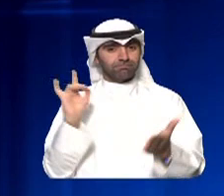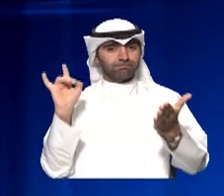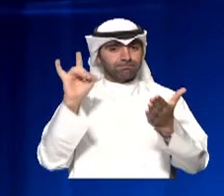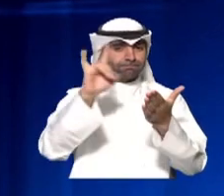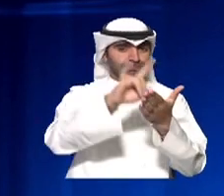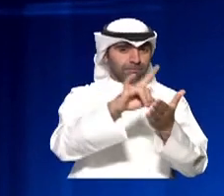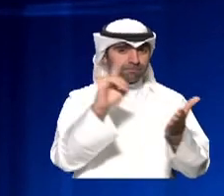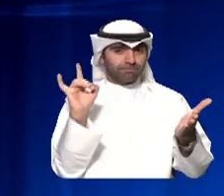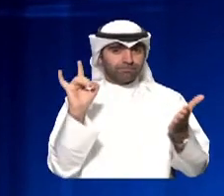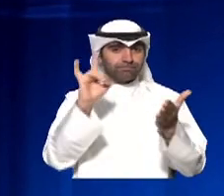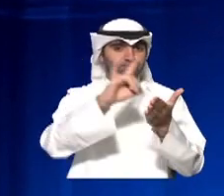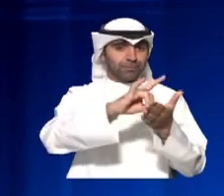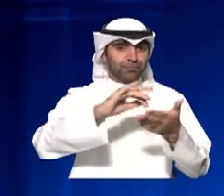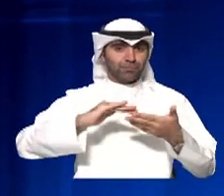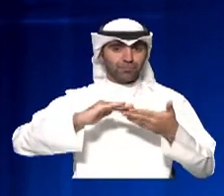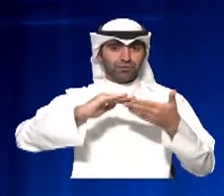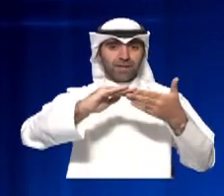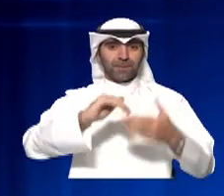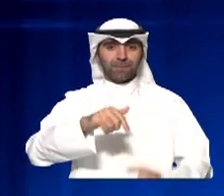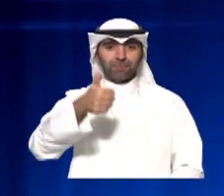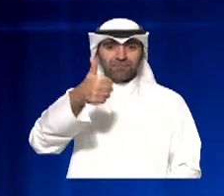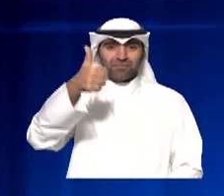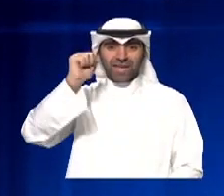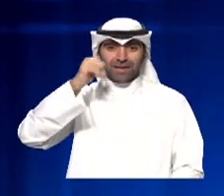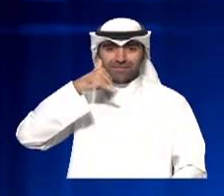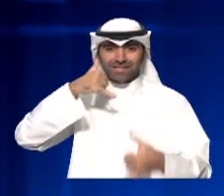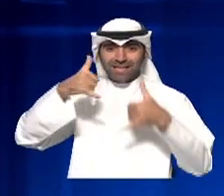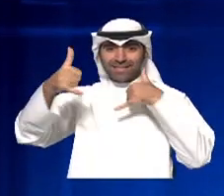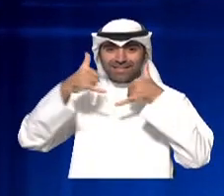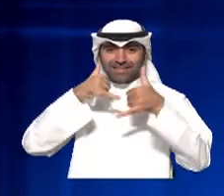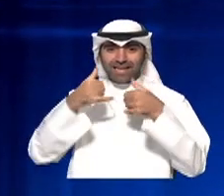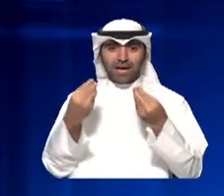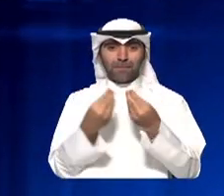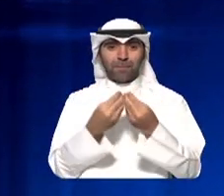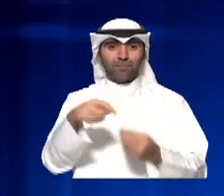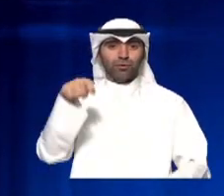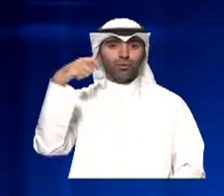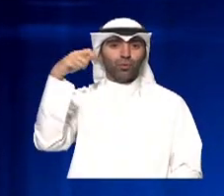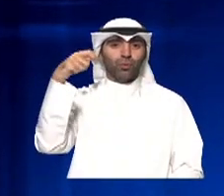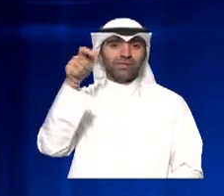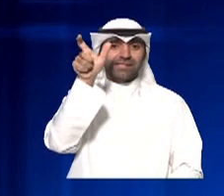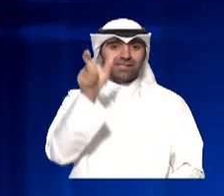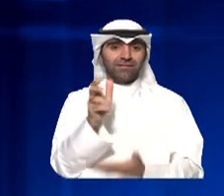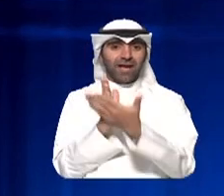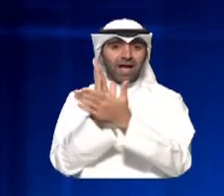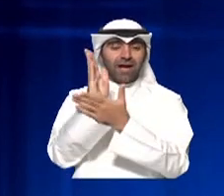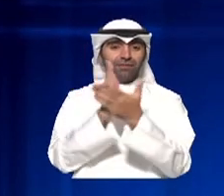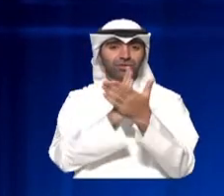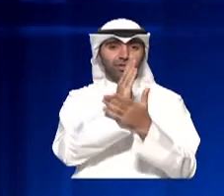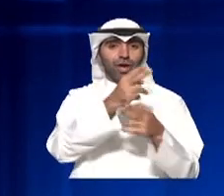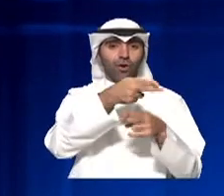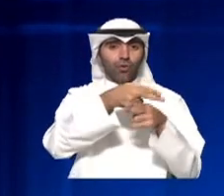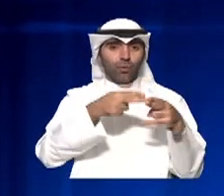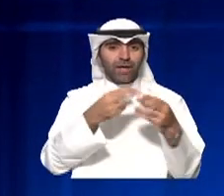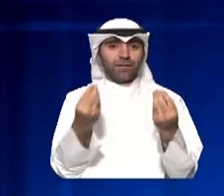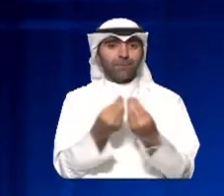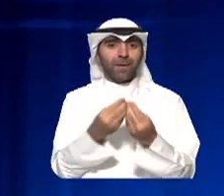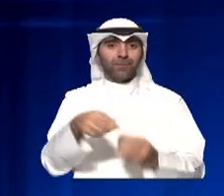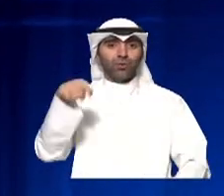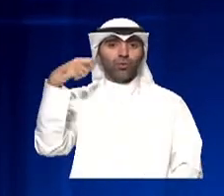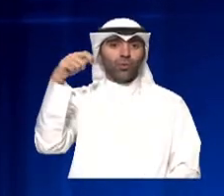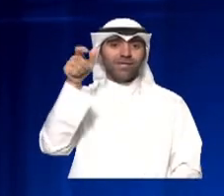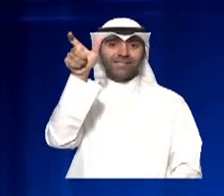الهاتفي المشترك الذي جمع الشيخ أحمد الناصر ووزير الخارجية الهندية الدكتور سوبرمانيام جاي شنكار